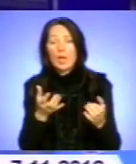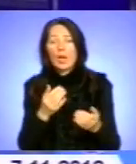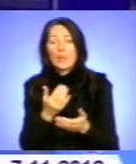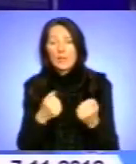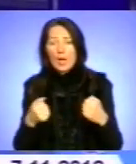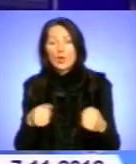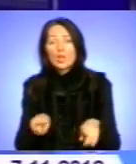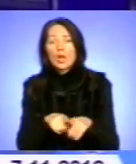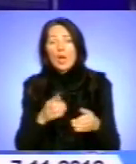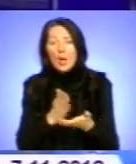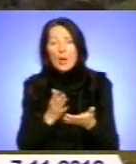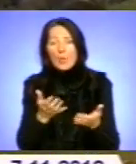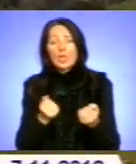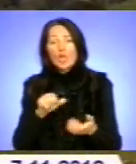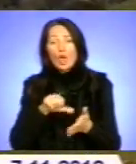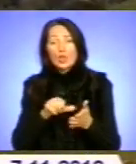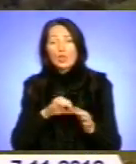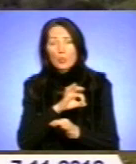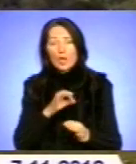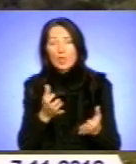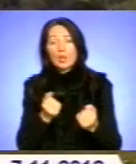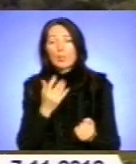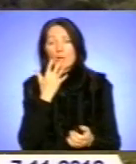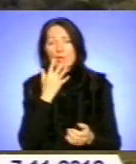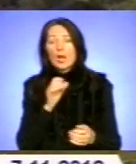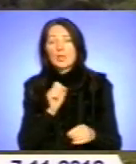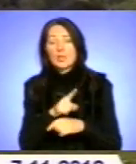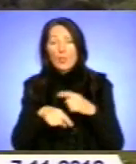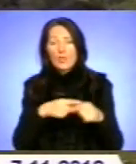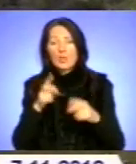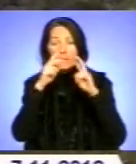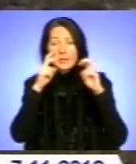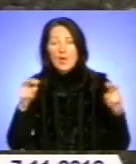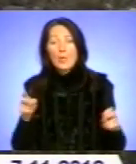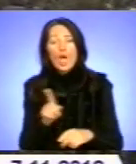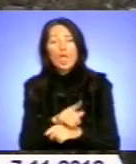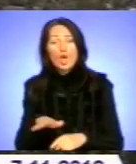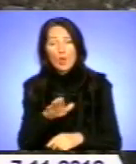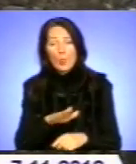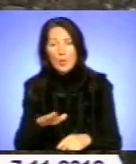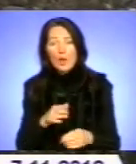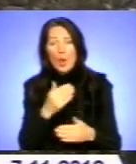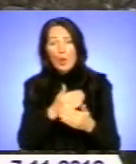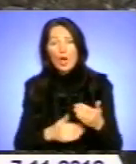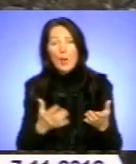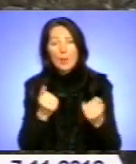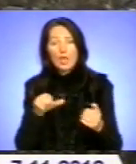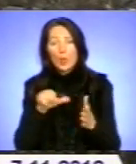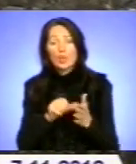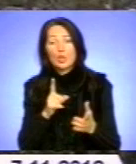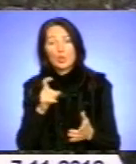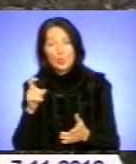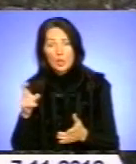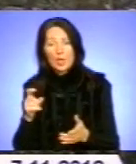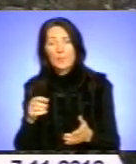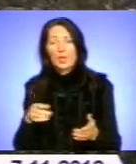«Замки Тернопілля». У програмі брали участь сотні професійних і аматорських творчих колективів. А з огляду на те, що її